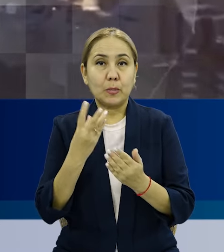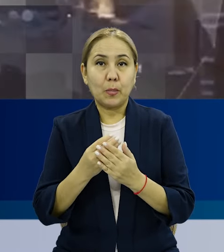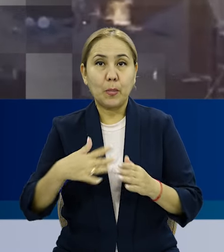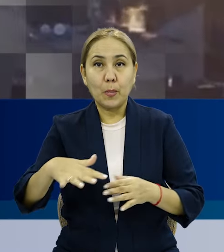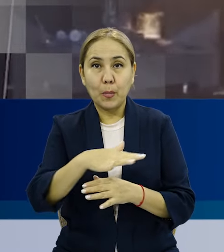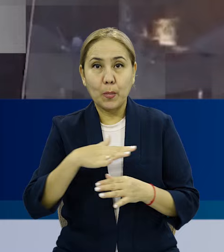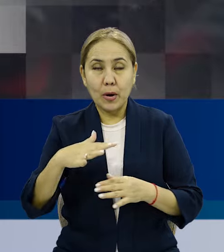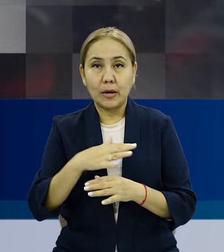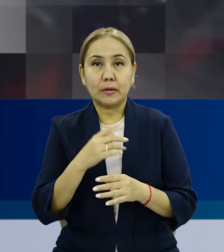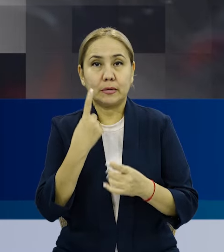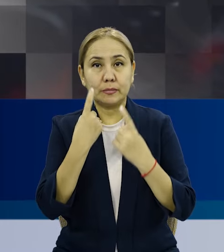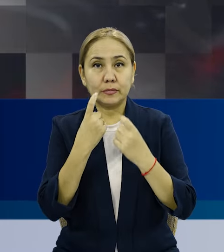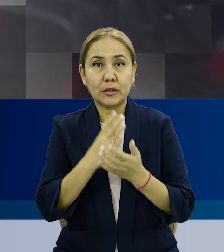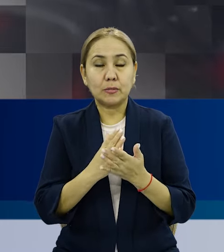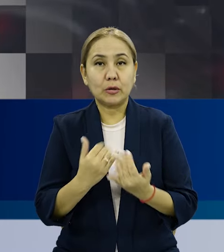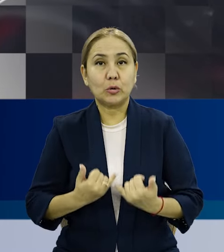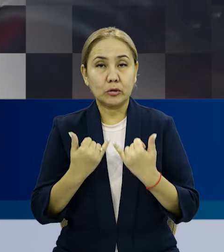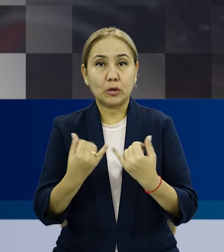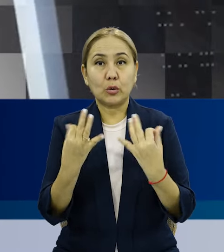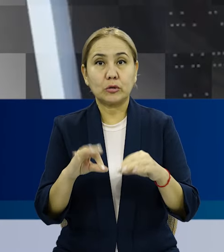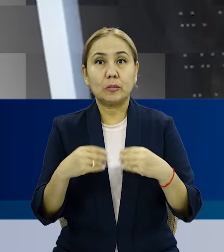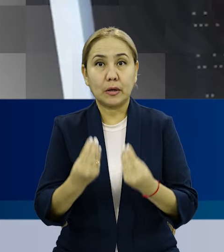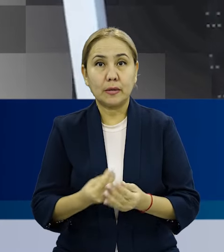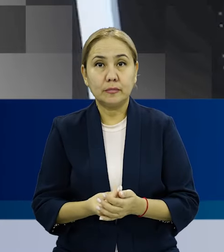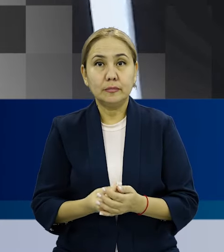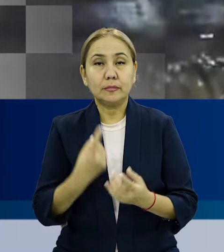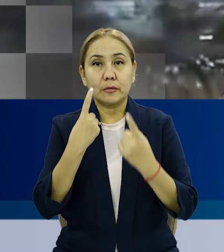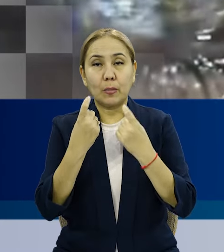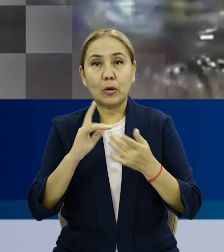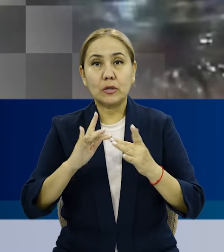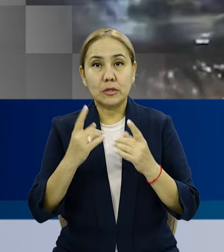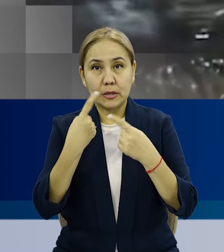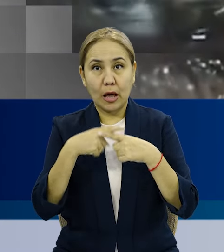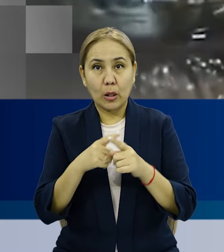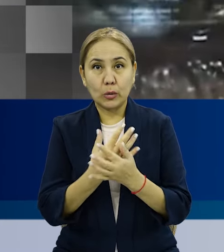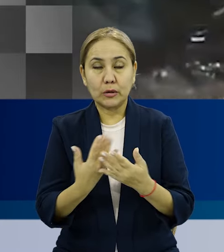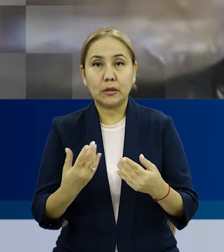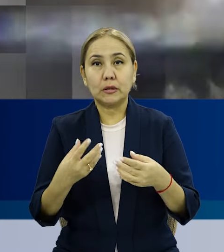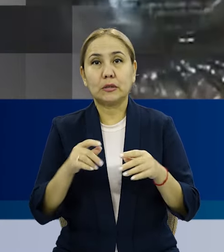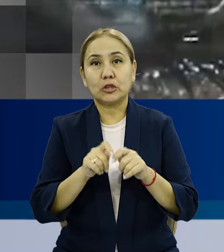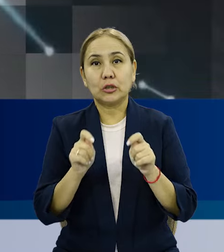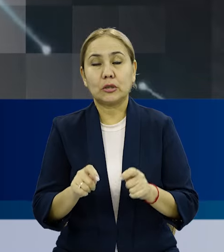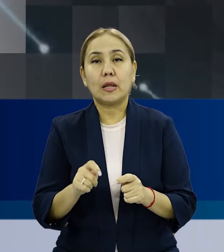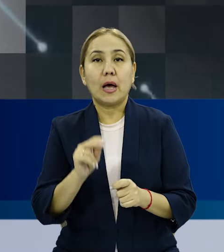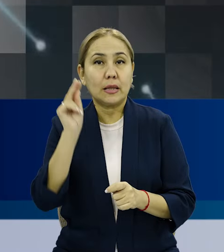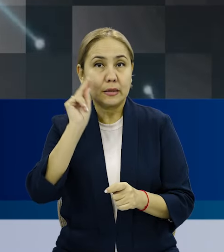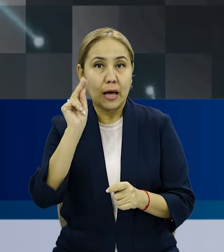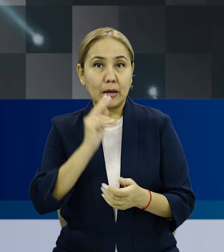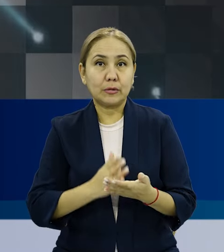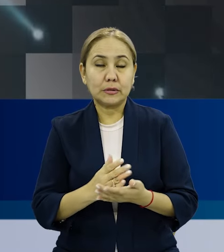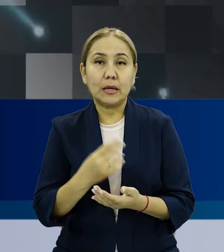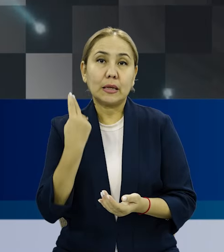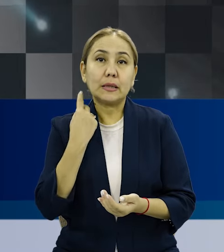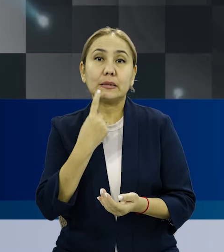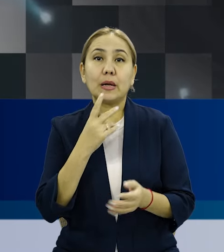qo'shimcha faoliyat turlari bo'yicha xizmat ko'rsatishga ruxsat beriladi. Axborot texnologiyalari sohasida tashkil etiladigan ta'lim xizmati doirasida ingliz